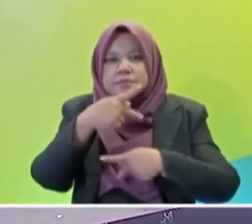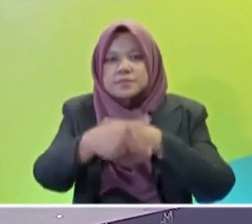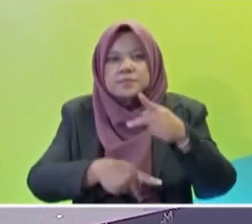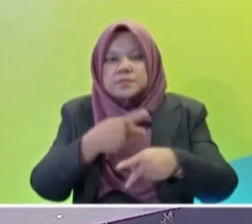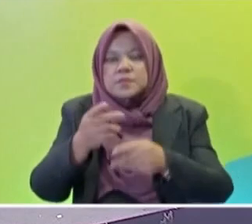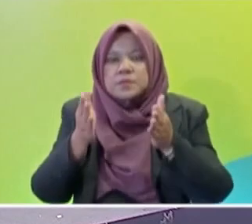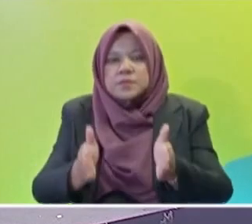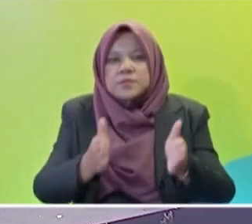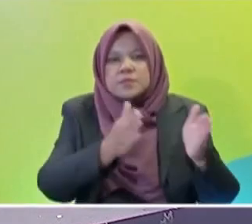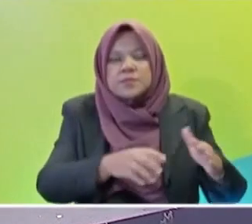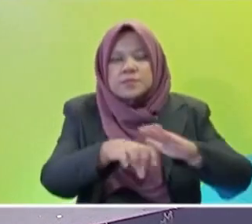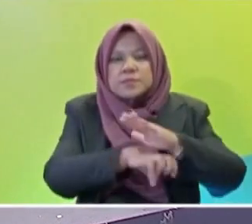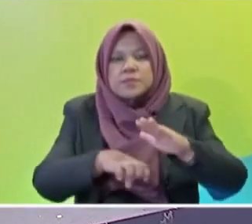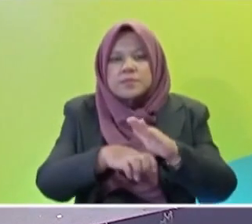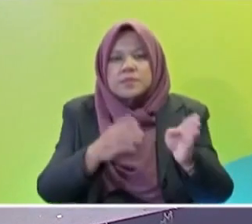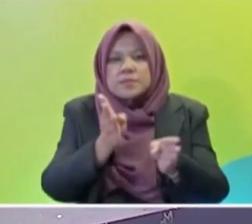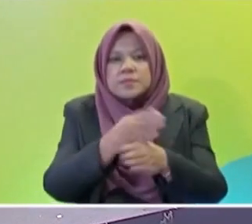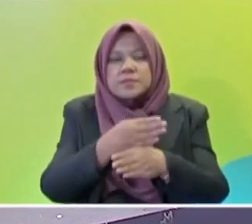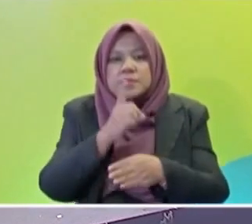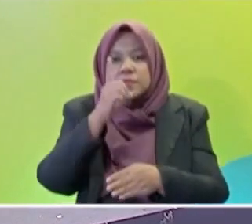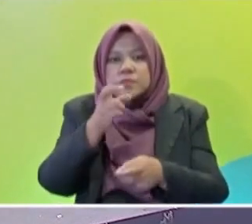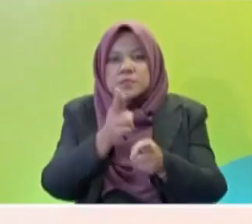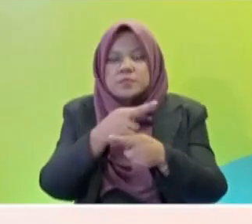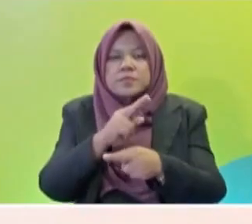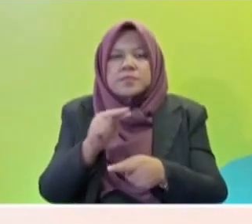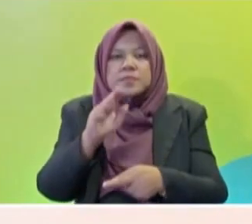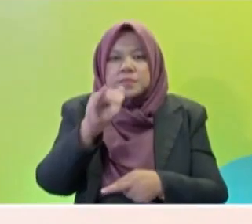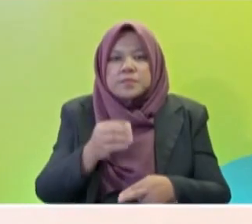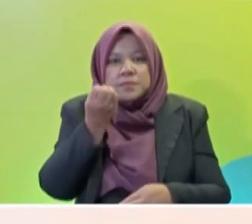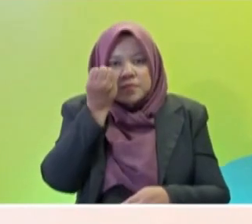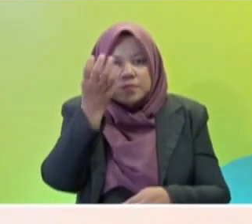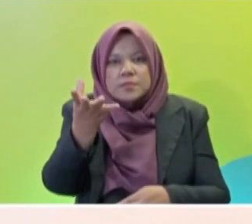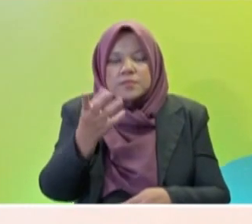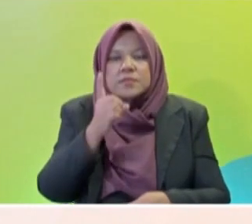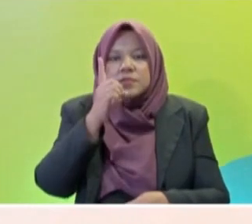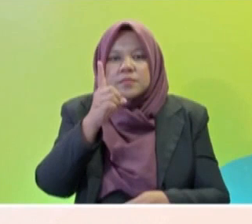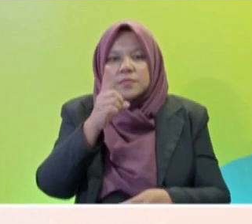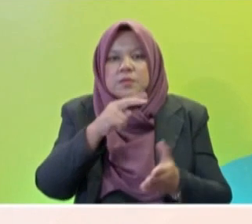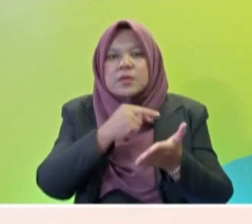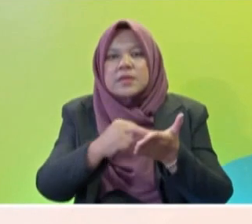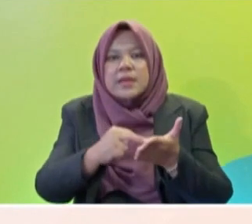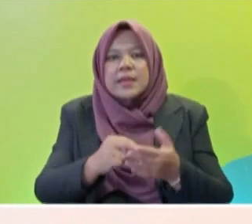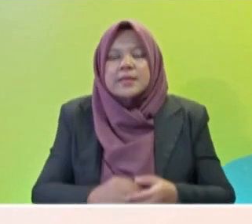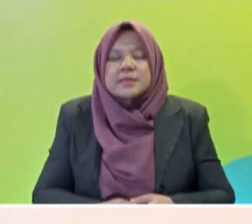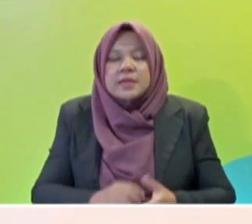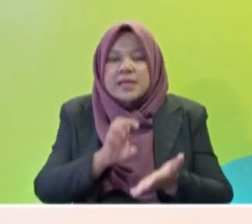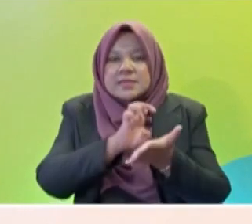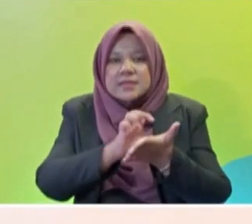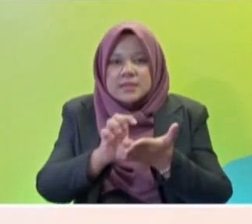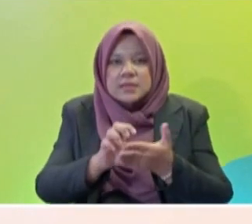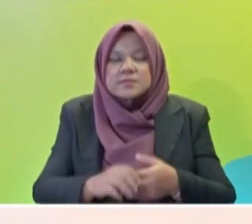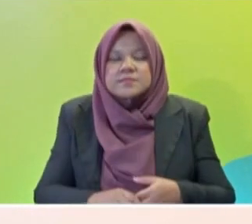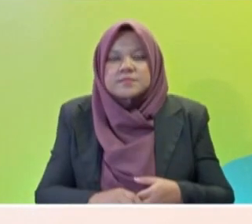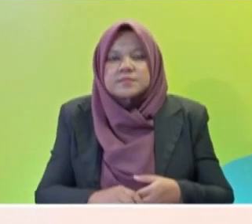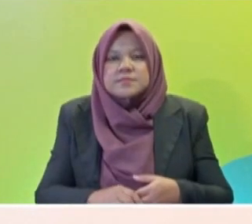semua elemen yang membentuk satu rekaan dan mampu menyampaikan dengan jelas serta umumnya ini Nilai estetik Oke jadi